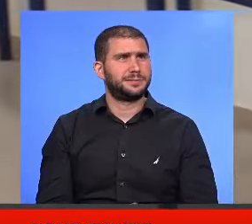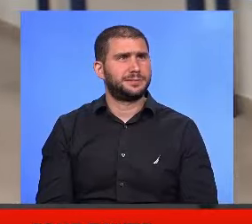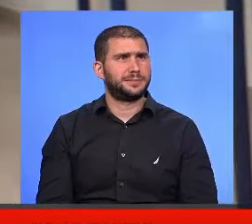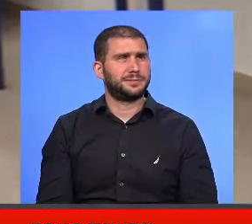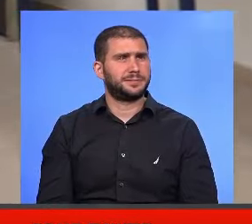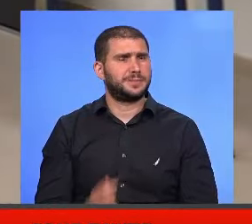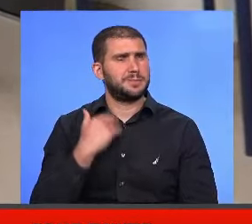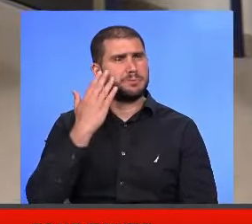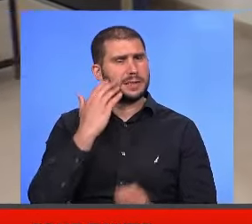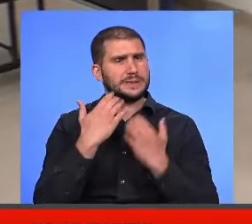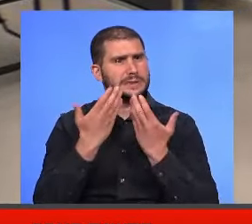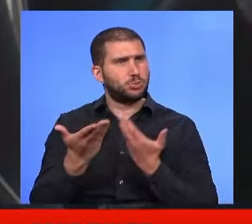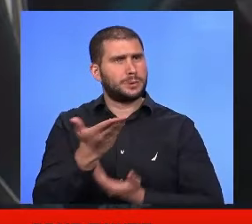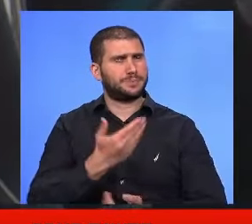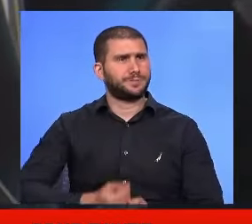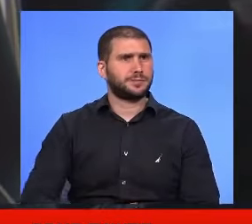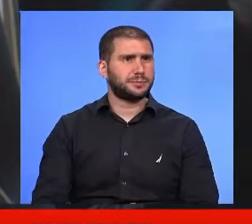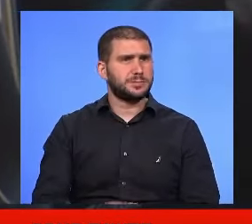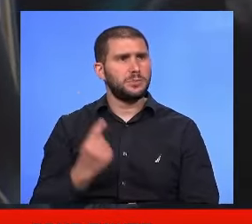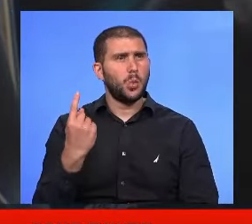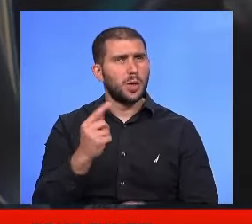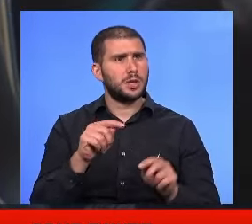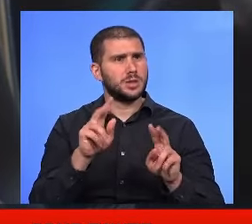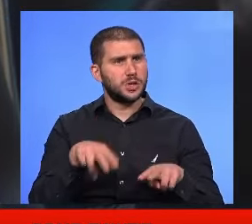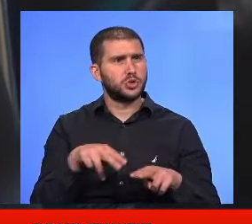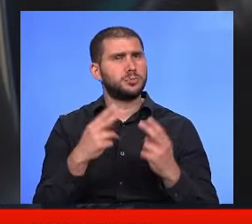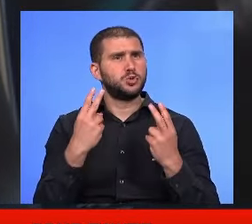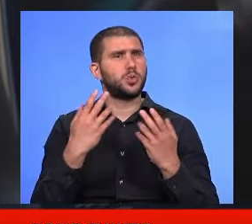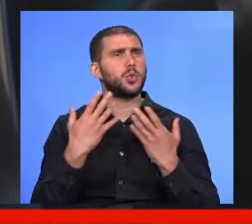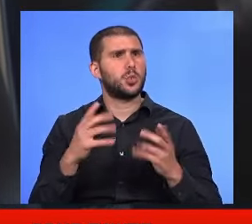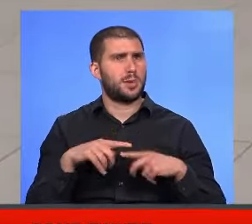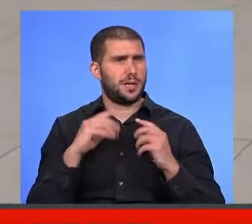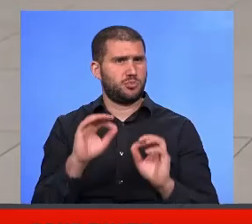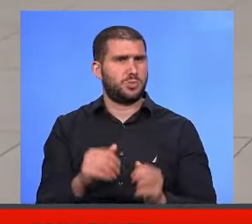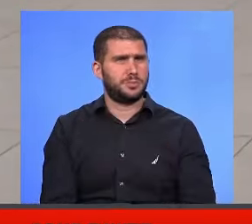אני מכיר את הסיפורים שלהם. כל אחד פה יש לו משמעות גדולה בחיים.